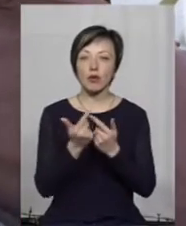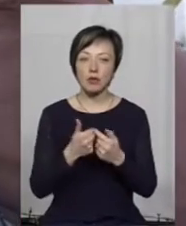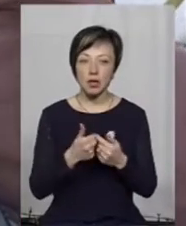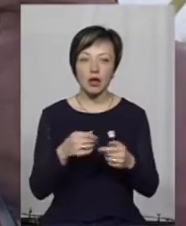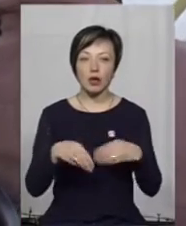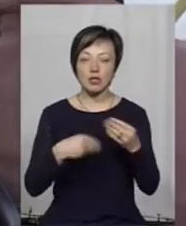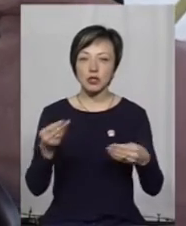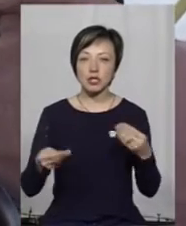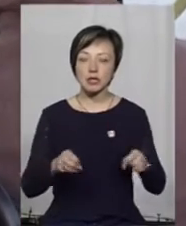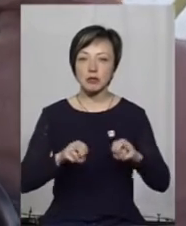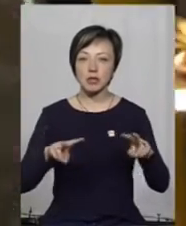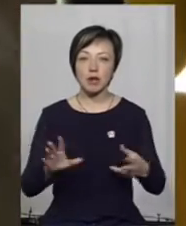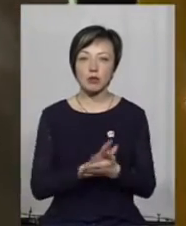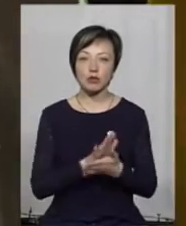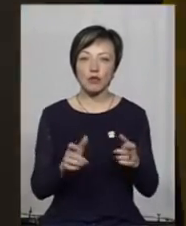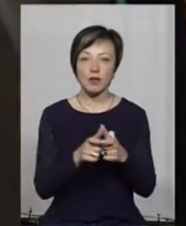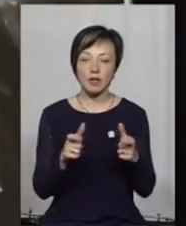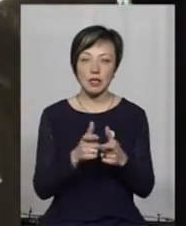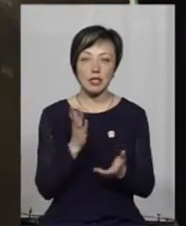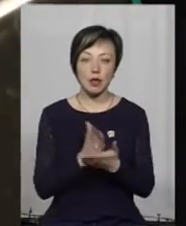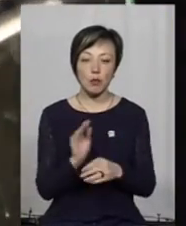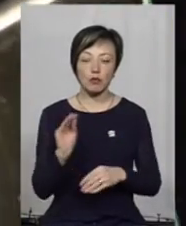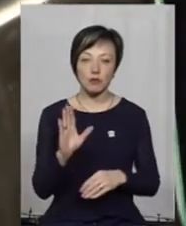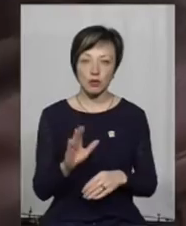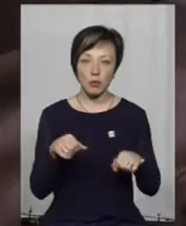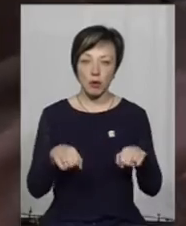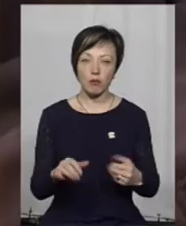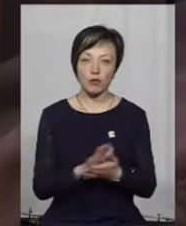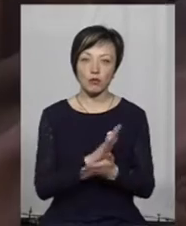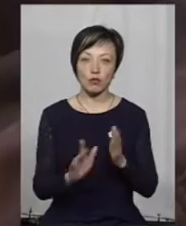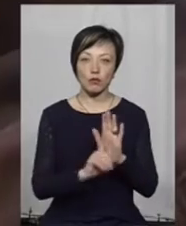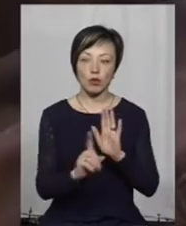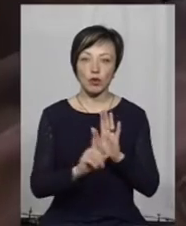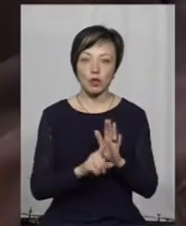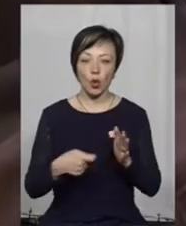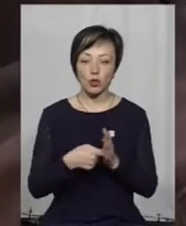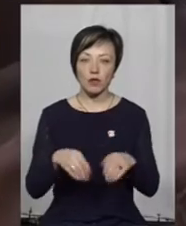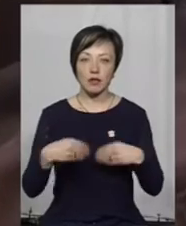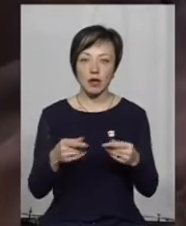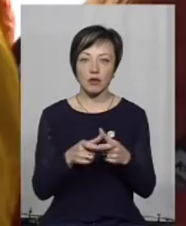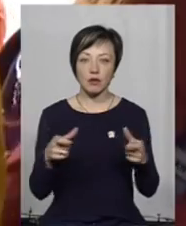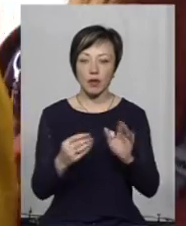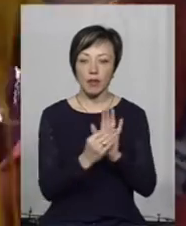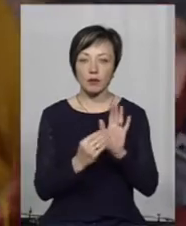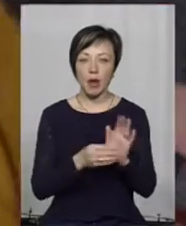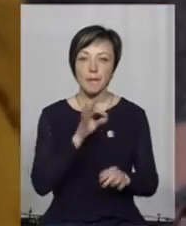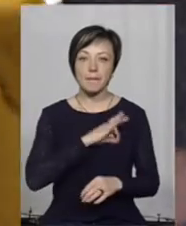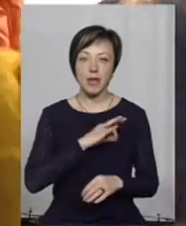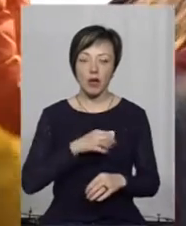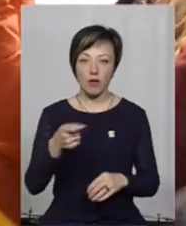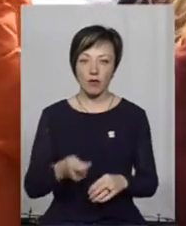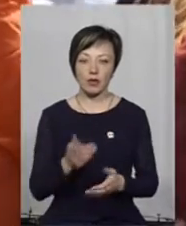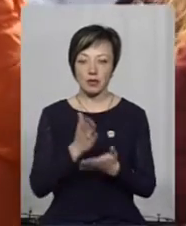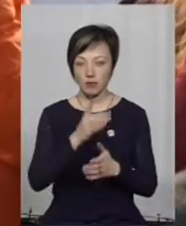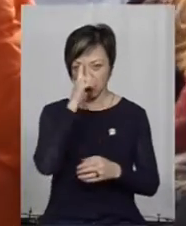роздаючи їм спеціальні безкоштовні квитки. За наявності посвідчення на право безкоштовного проїзду кондуктор видає квиток з написом «пільговий». За наявності